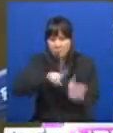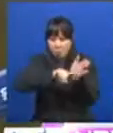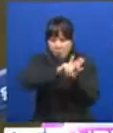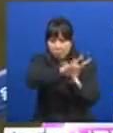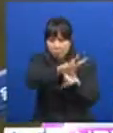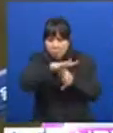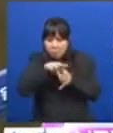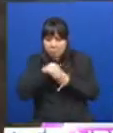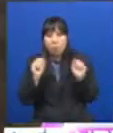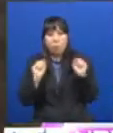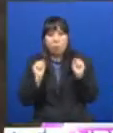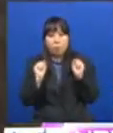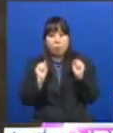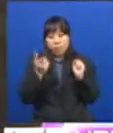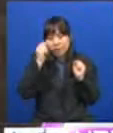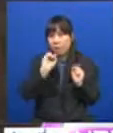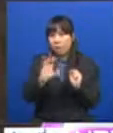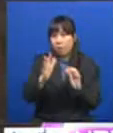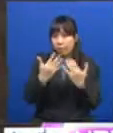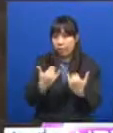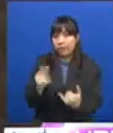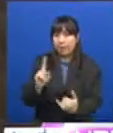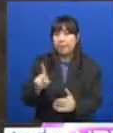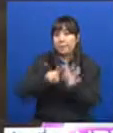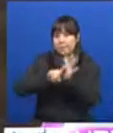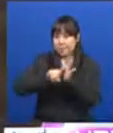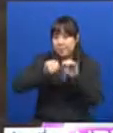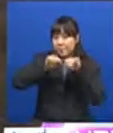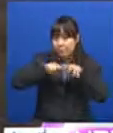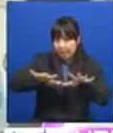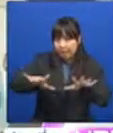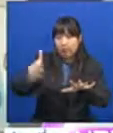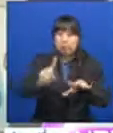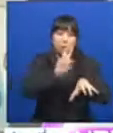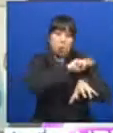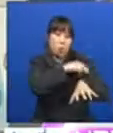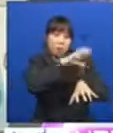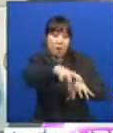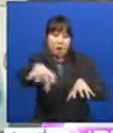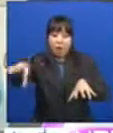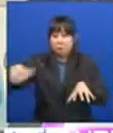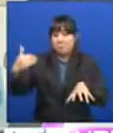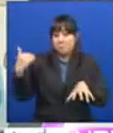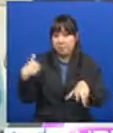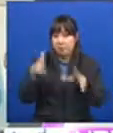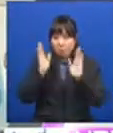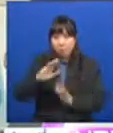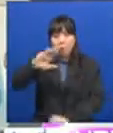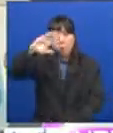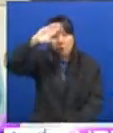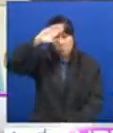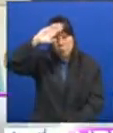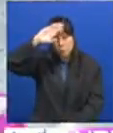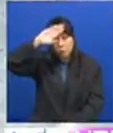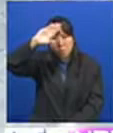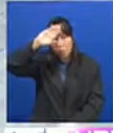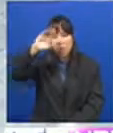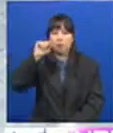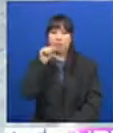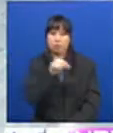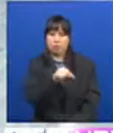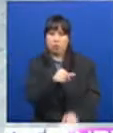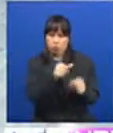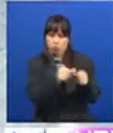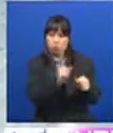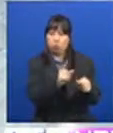เมอร์นะคะที่ได้รับการระบุว่าการแพร่กระจายเชื้ออยู่ตามโรงพยาบาลทำให้มีผู้ป่วยติดเชื้อกันอยู่ภายในโรงพยาบาลเ